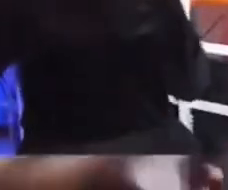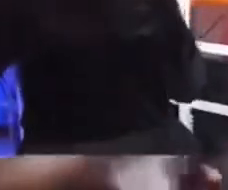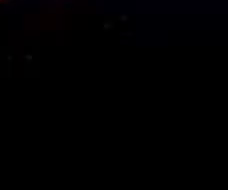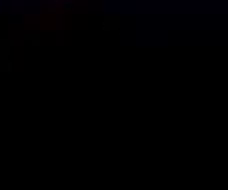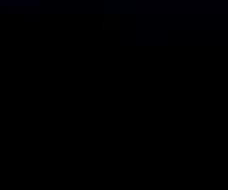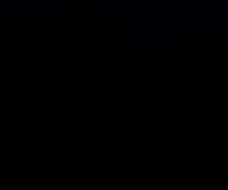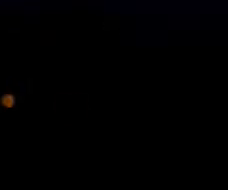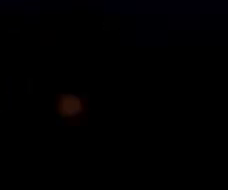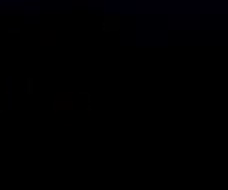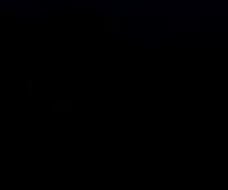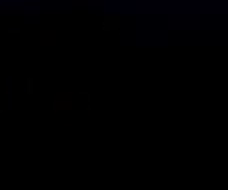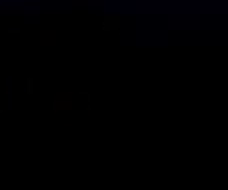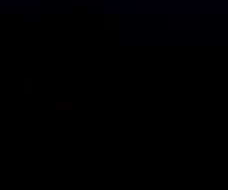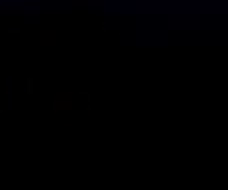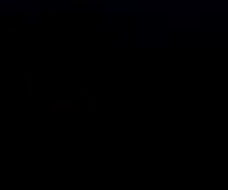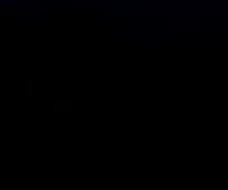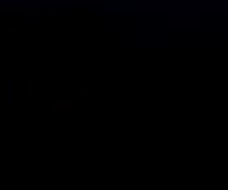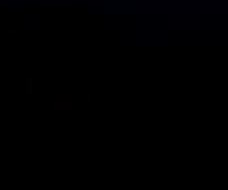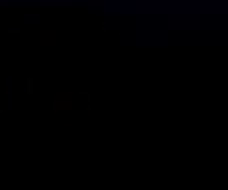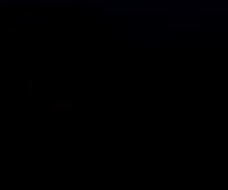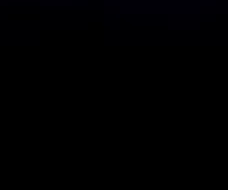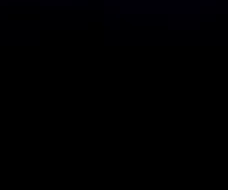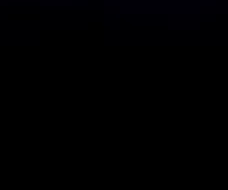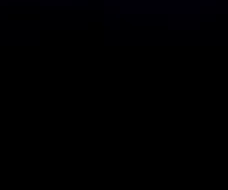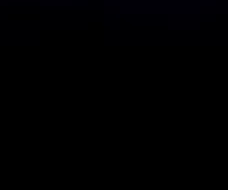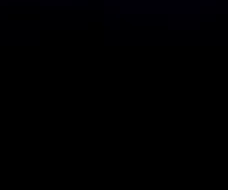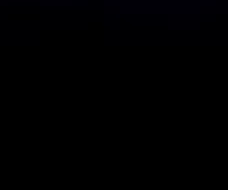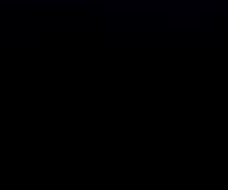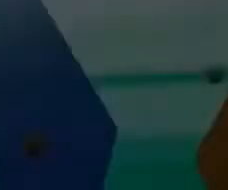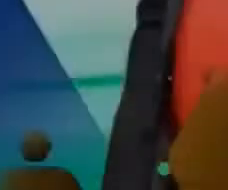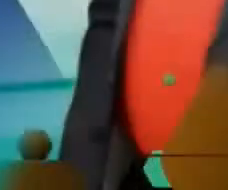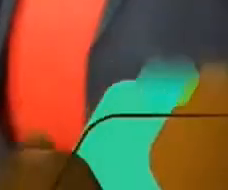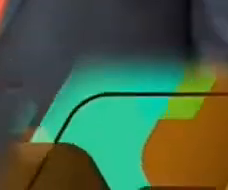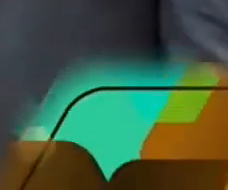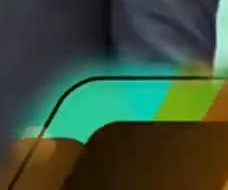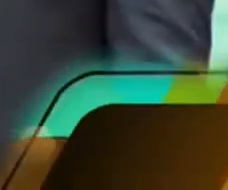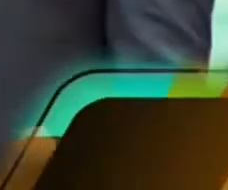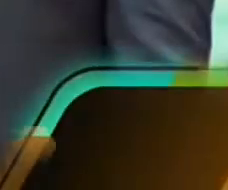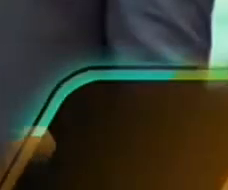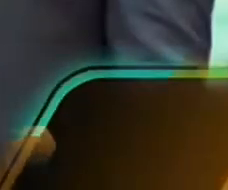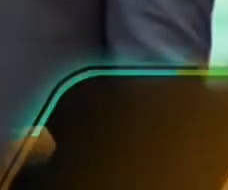Ukai inyuothe mure anyite ogeni.